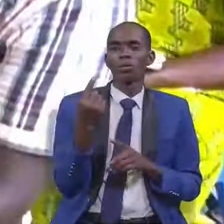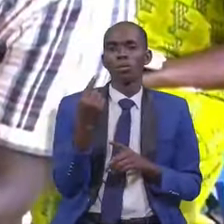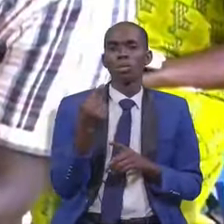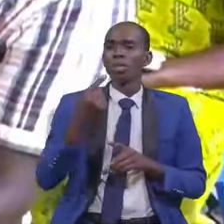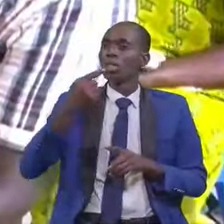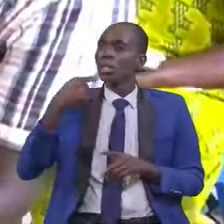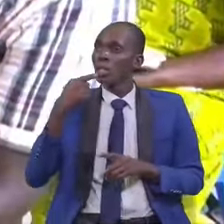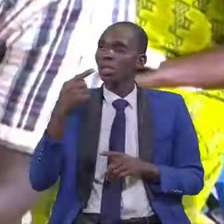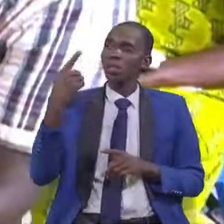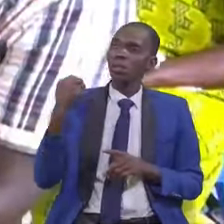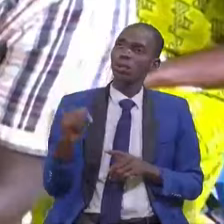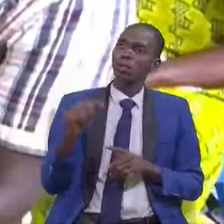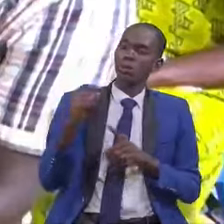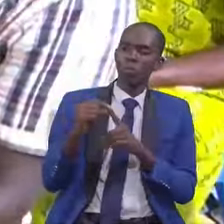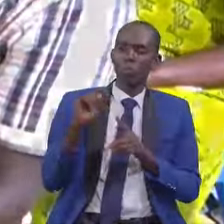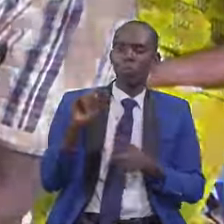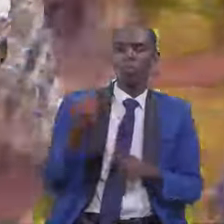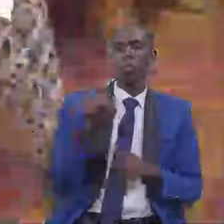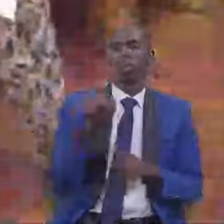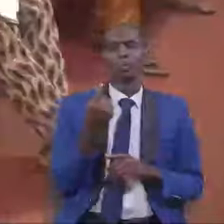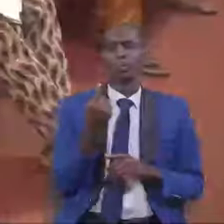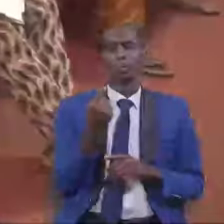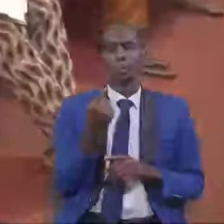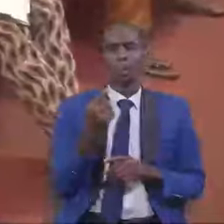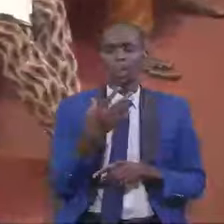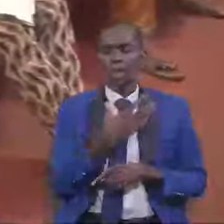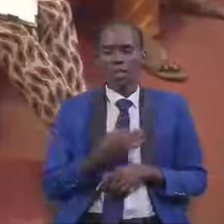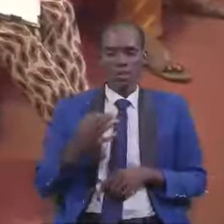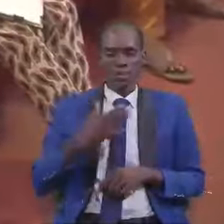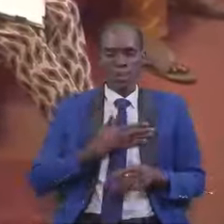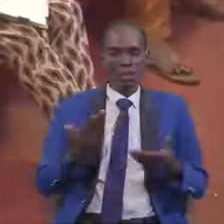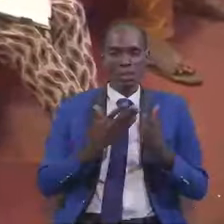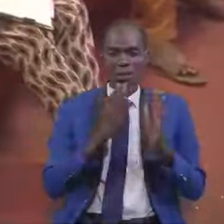dis seulement un mot, et mon serviteur sera guéri.